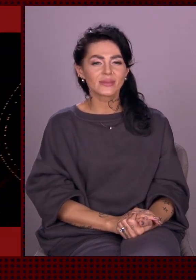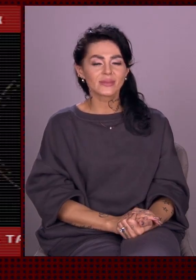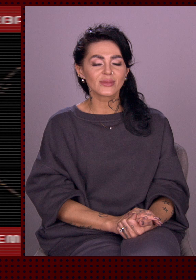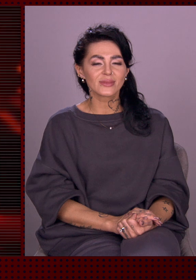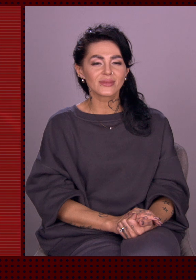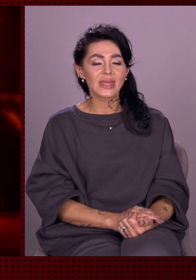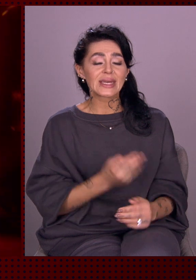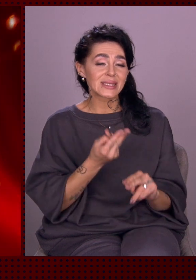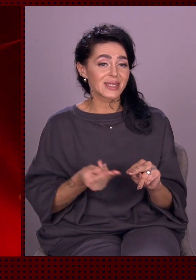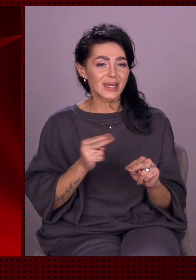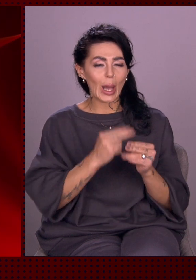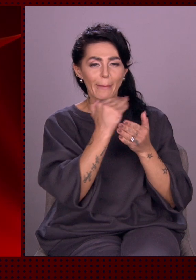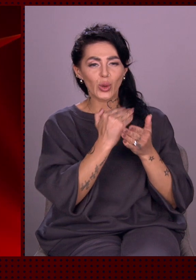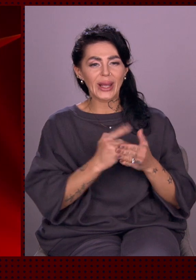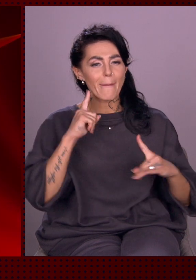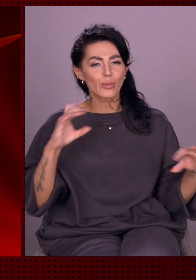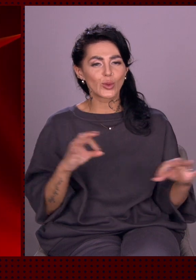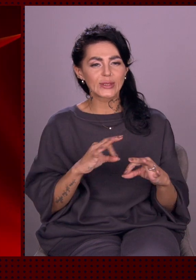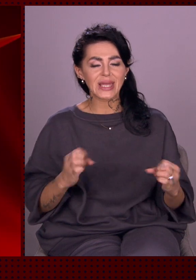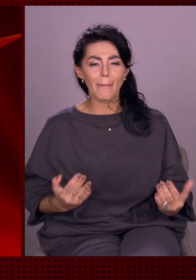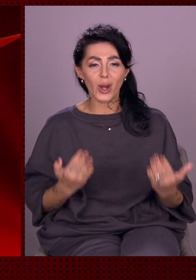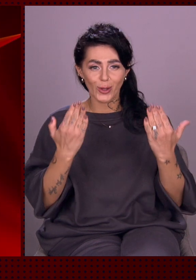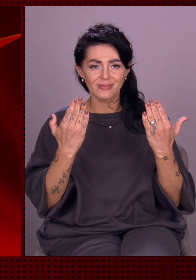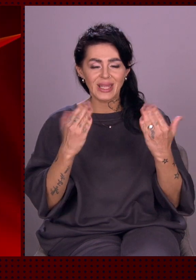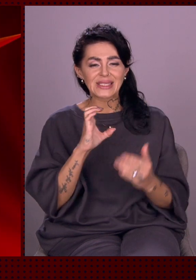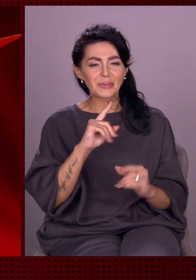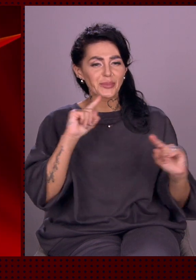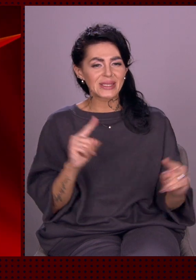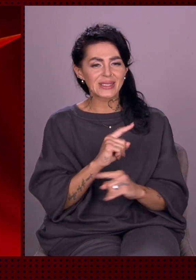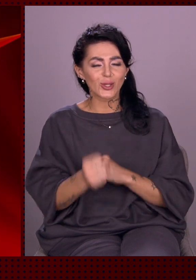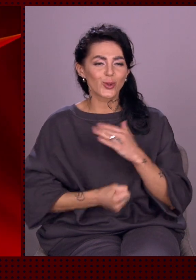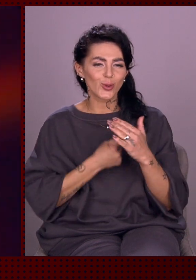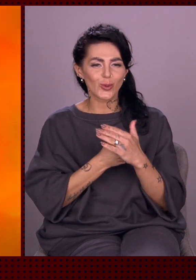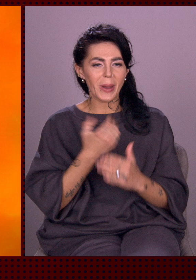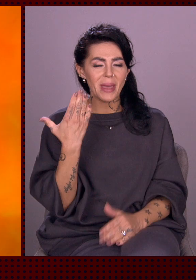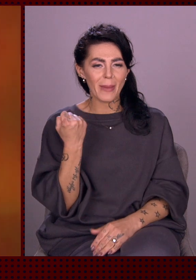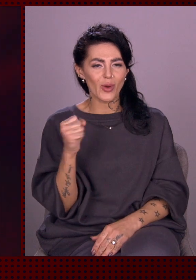Це проєкт «Музоборона» з піснею «До перемоги».